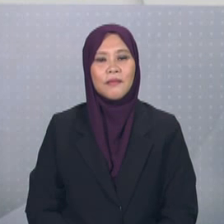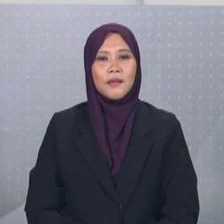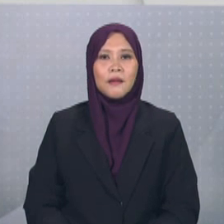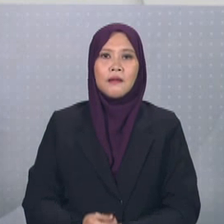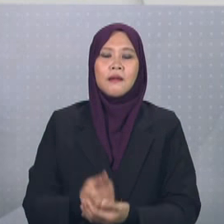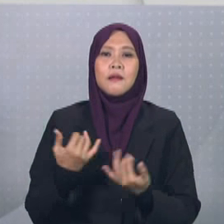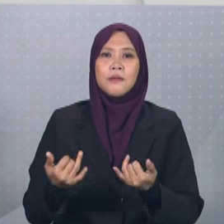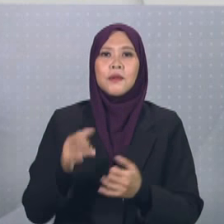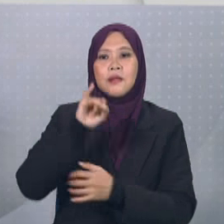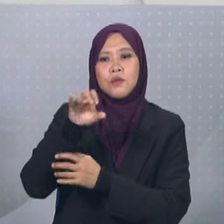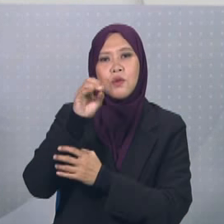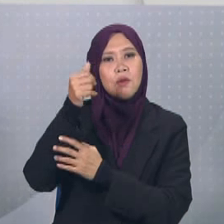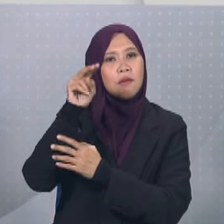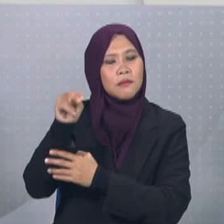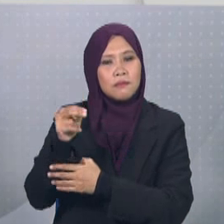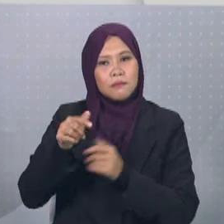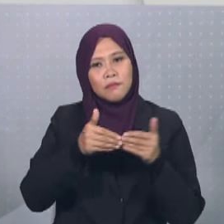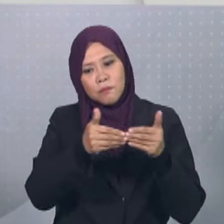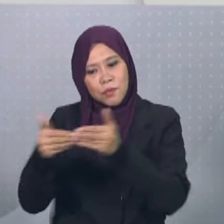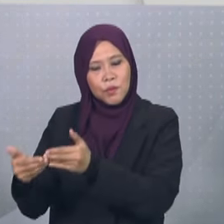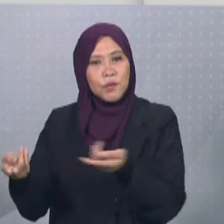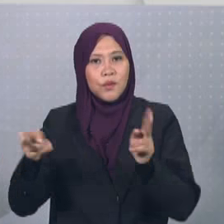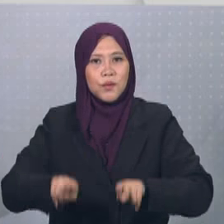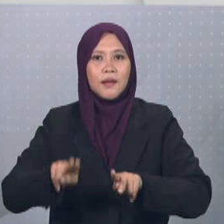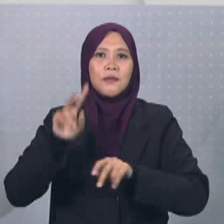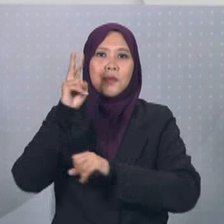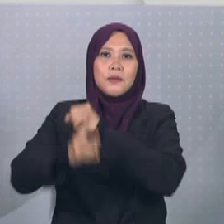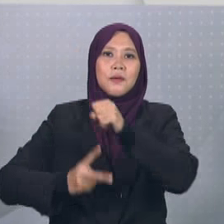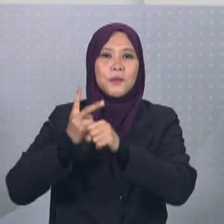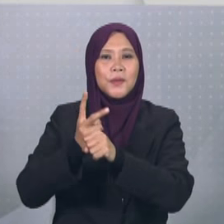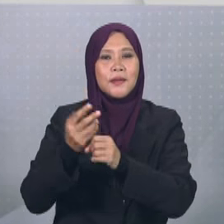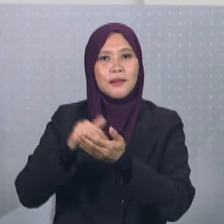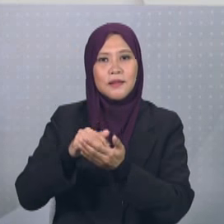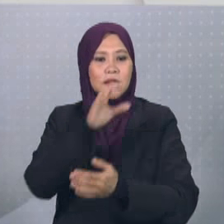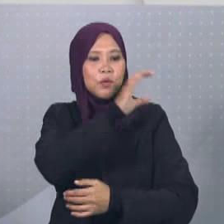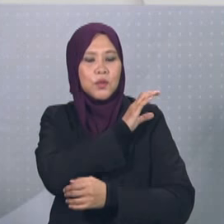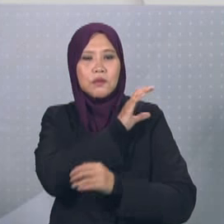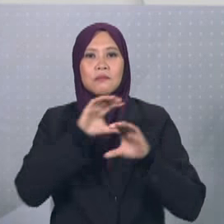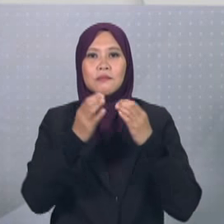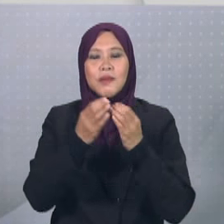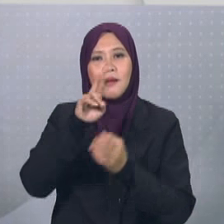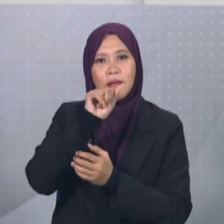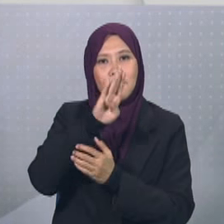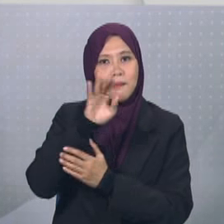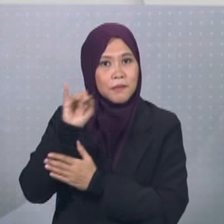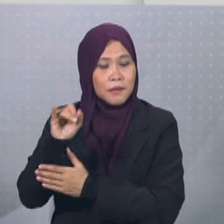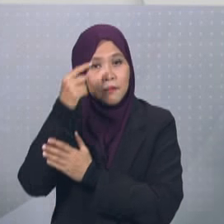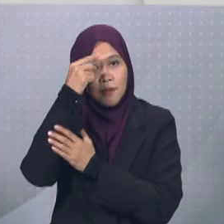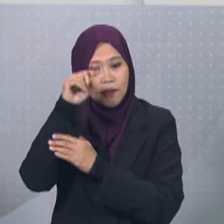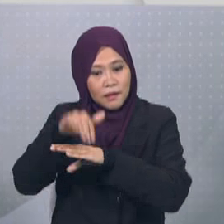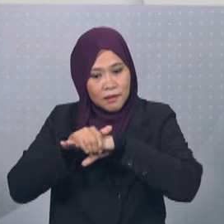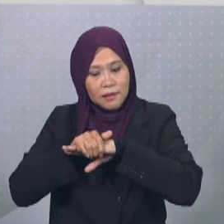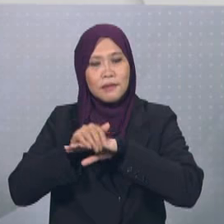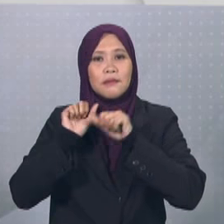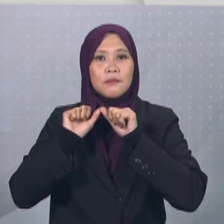Eddie Jones menandatangani pelanjutan kontraknya selama 2 tahun lagi sebagai jurulatih pasukan rugby England. Ia akan menyaksikan beliau